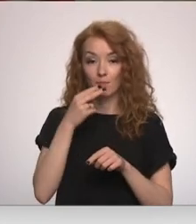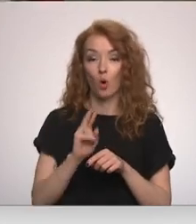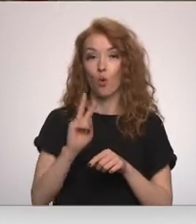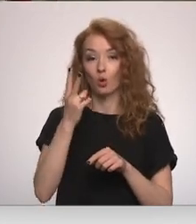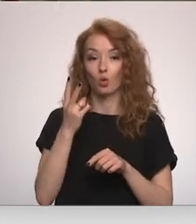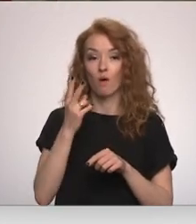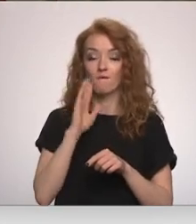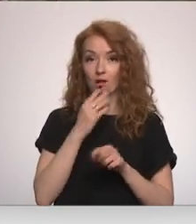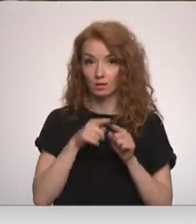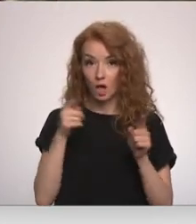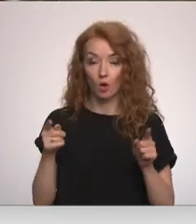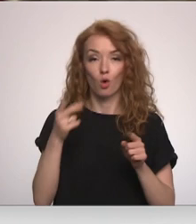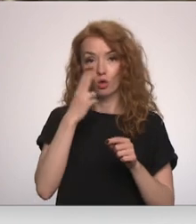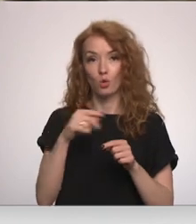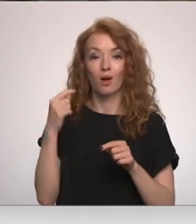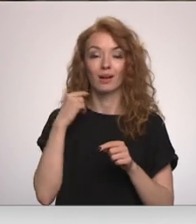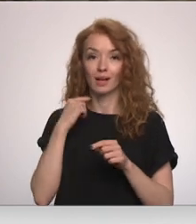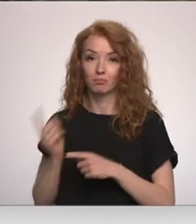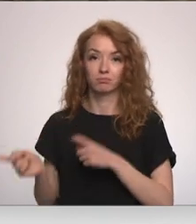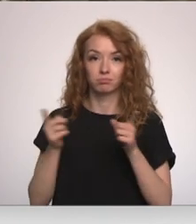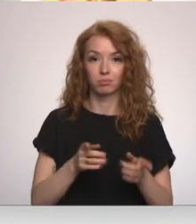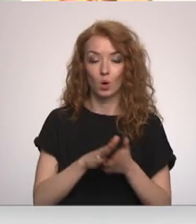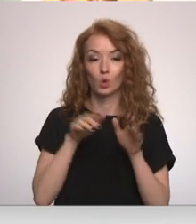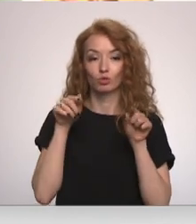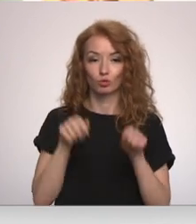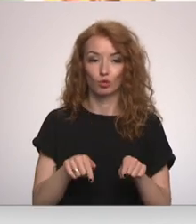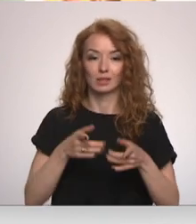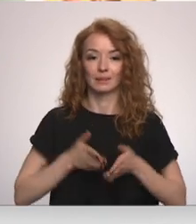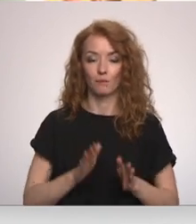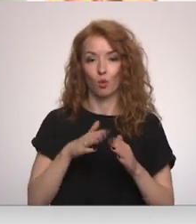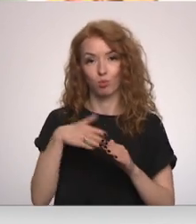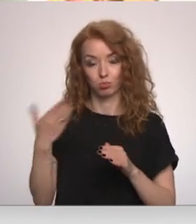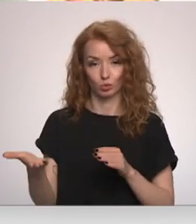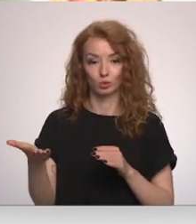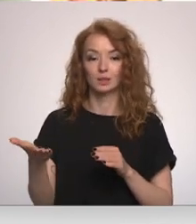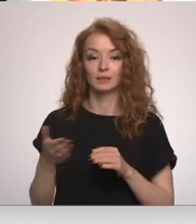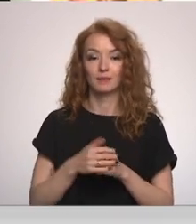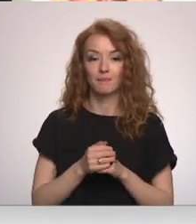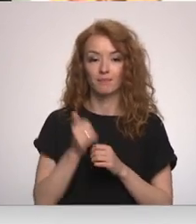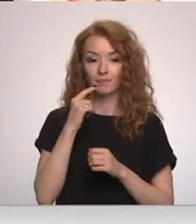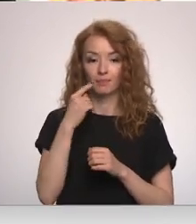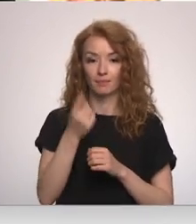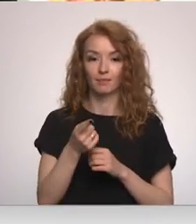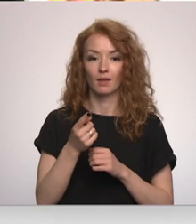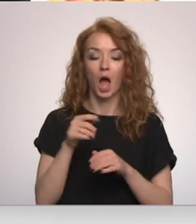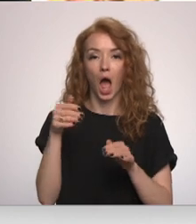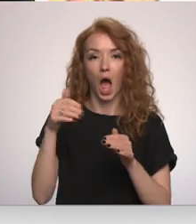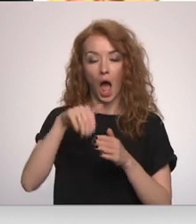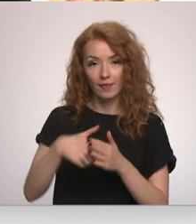ir atgriezušies no Rīgas uz tēta Jāzepa dzimto pusi. Tas stimuls ir viņu arī atjaunot kaut kādā